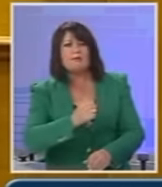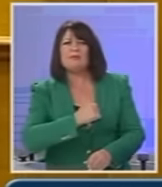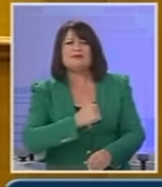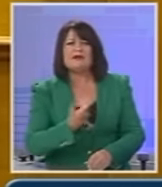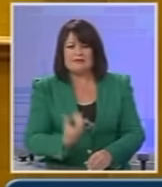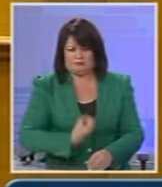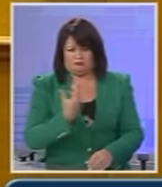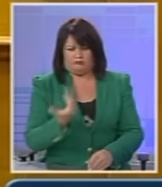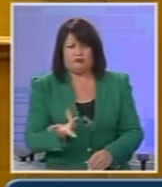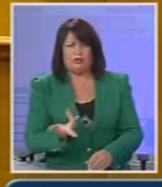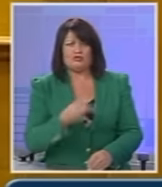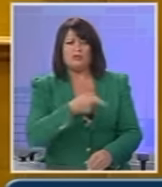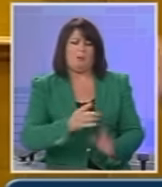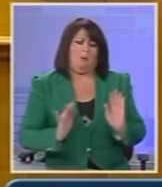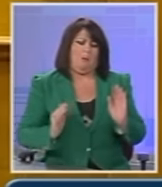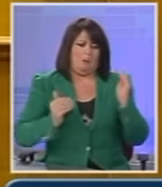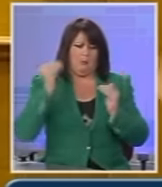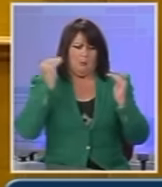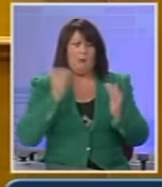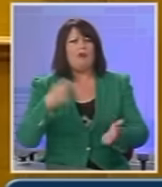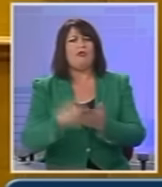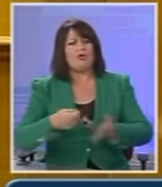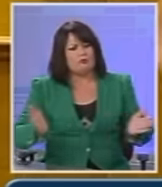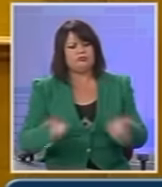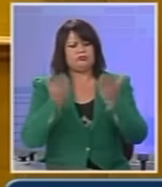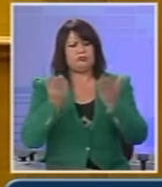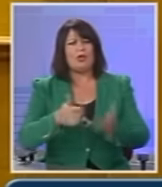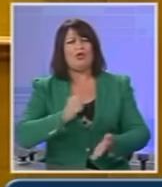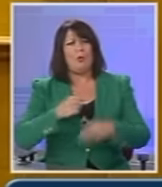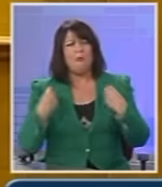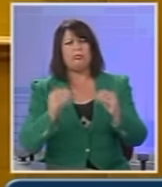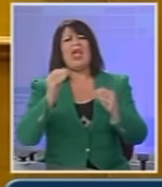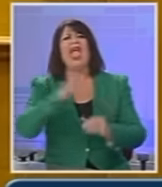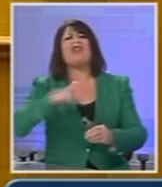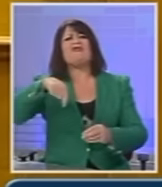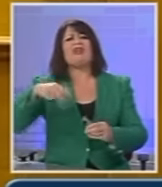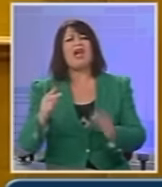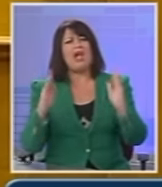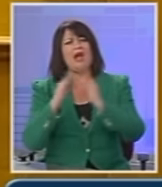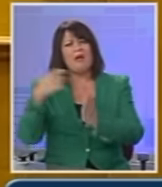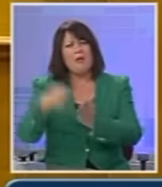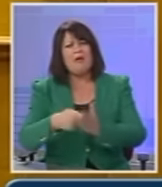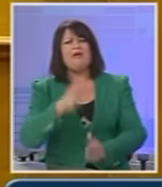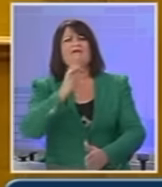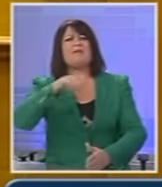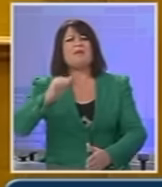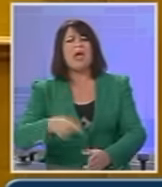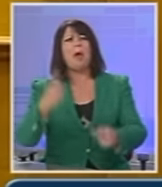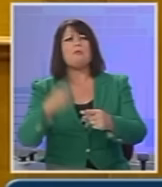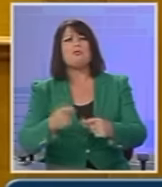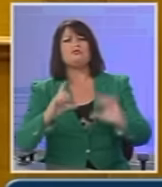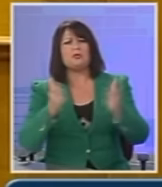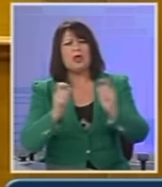κανένα δισταγμό, καμία επιφύλαξη για φόρους, για ιδιωτικοποιήσεις, για έμφυα, για τα ΦΠΑ, για τα λαϊκά